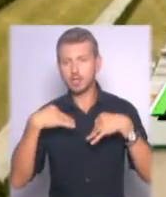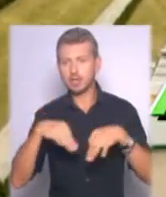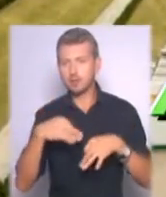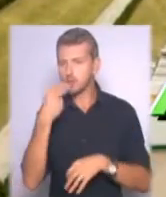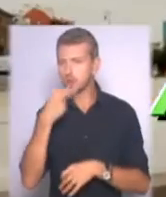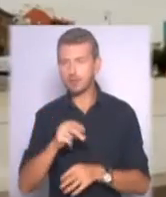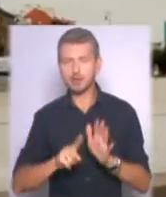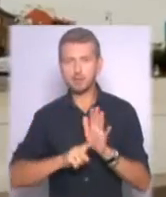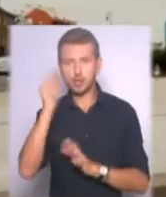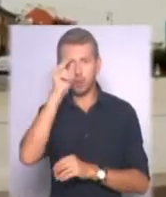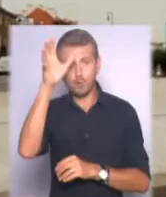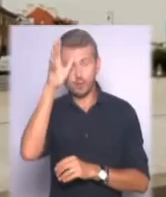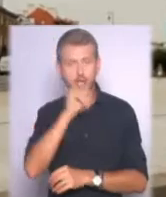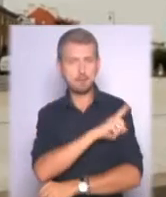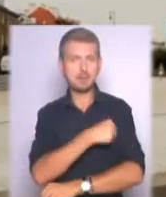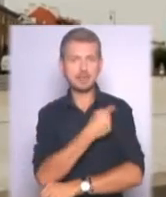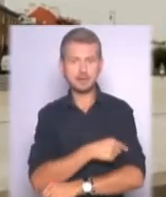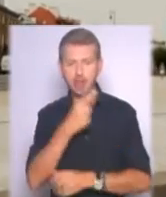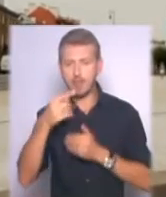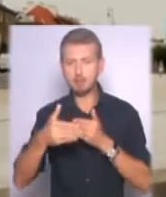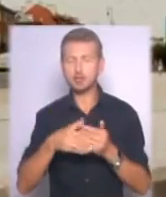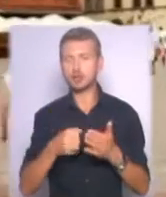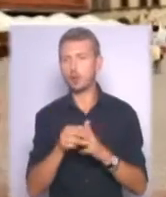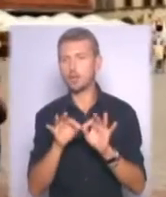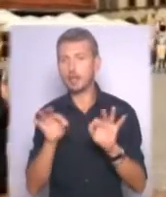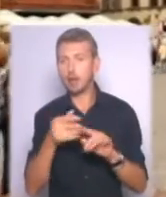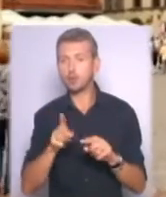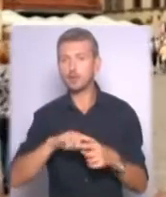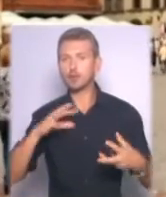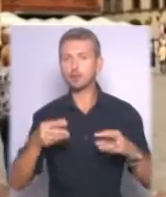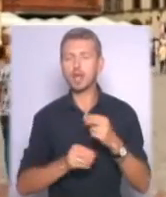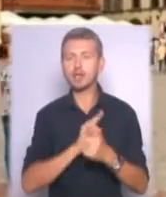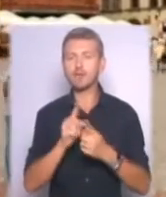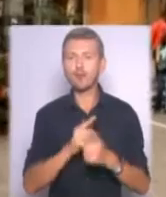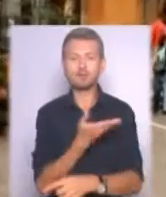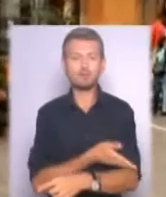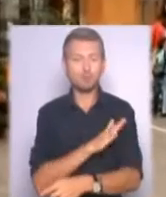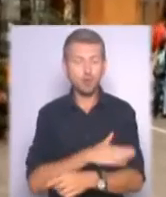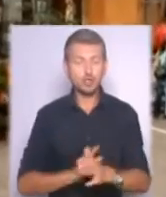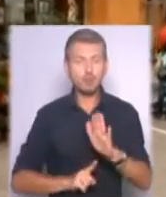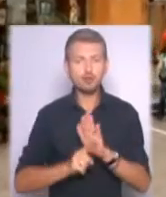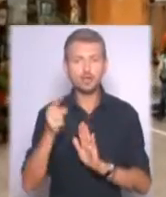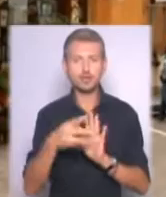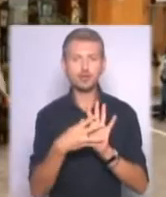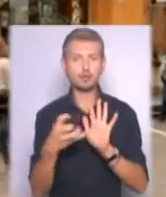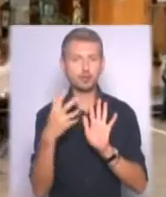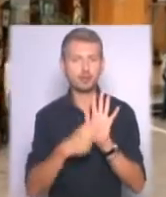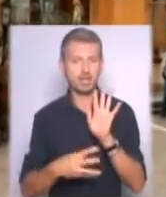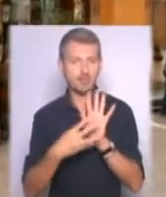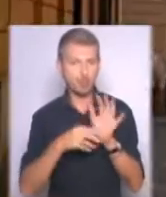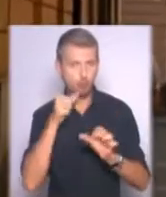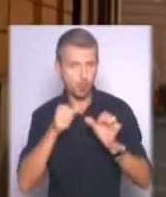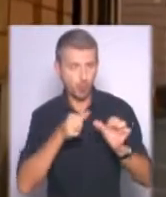якісна початкова освіта та медицина наближена до ідеалу. Це результати реформ у Польщі, початих 1989